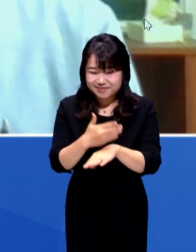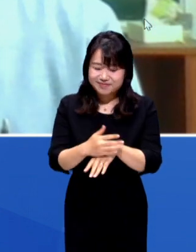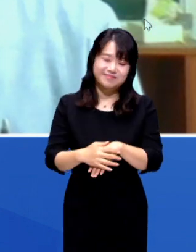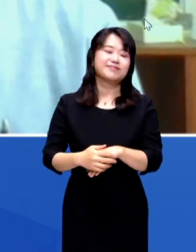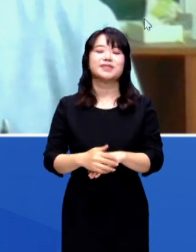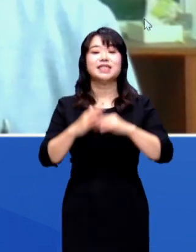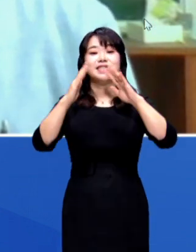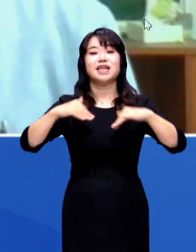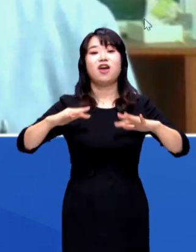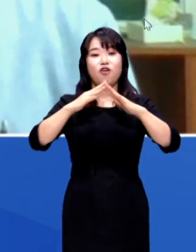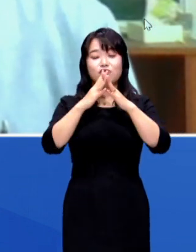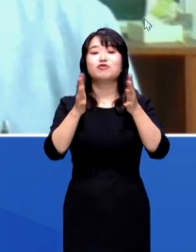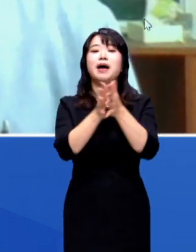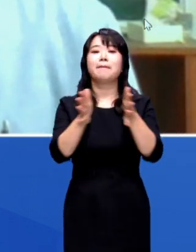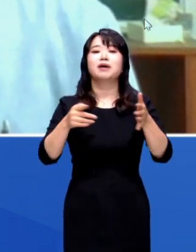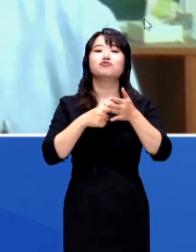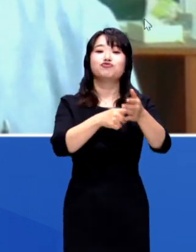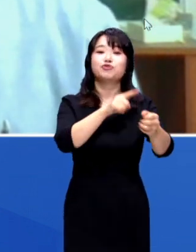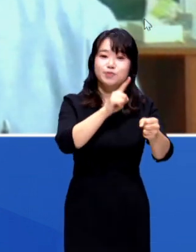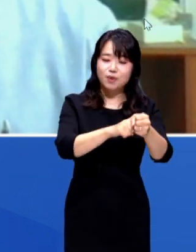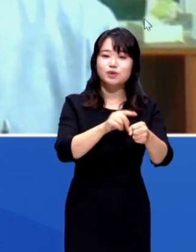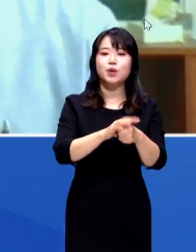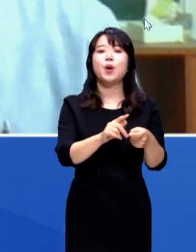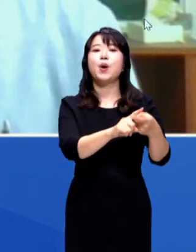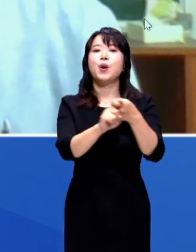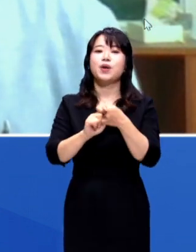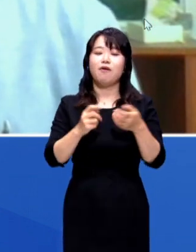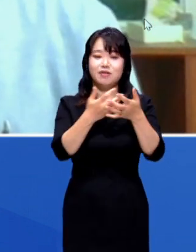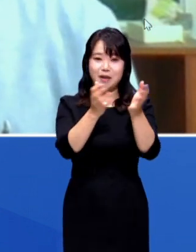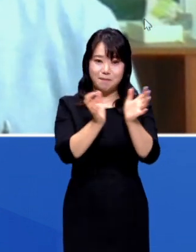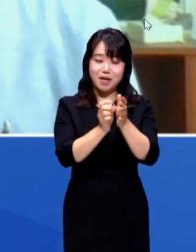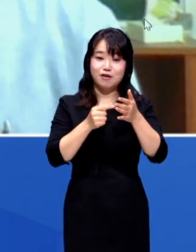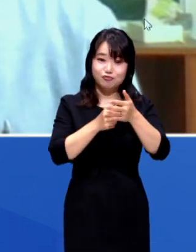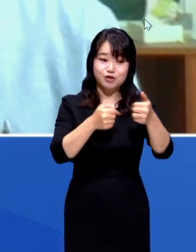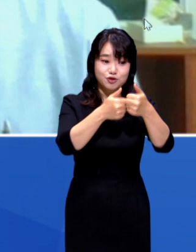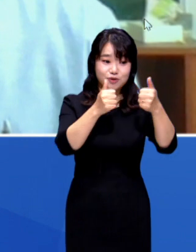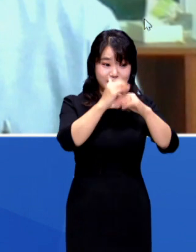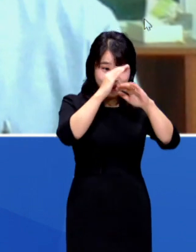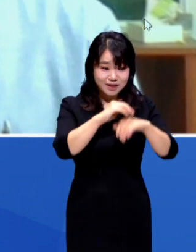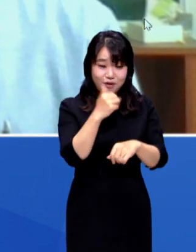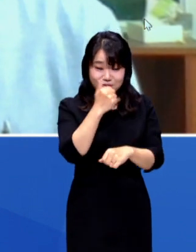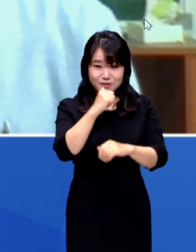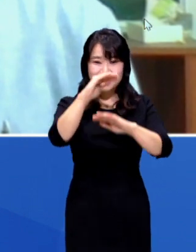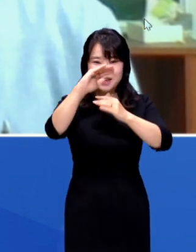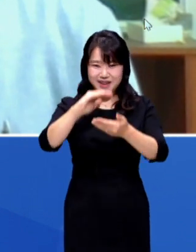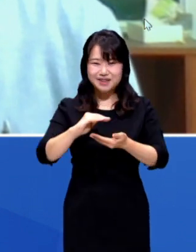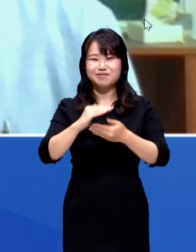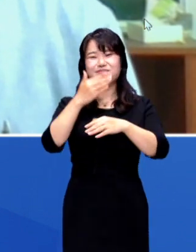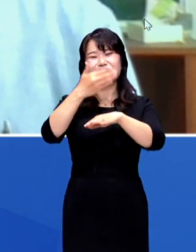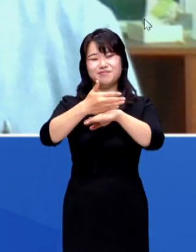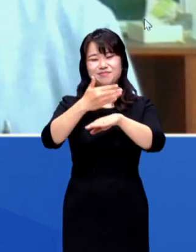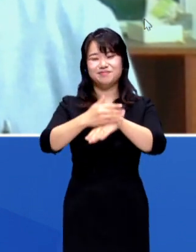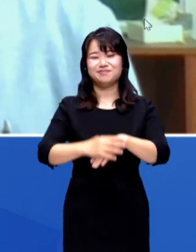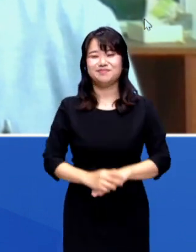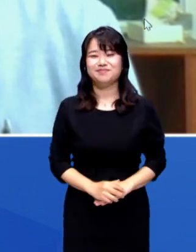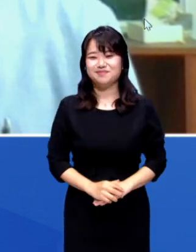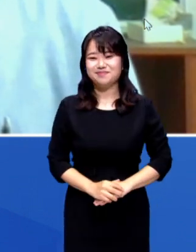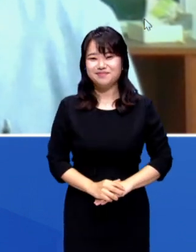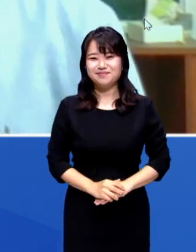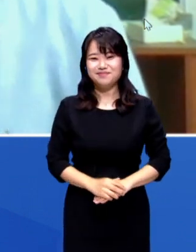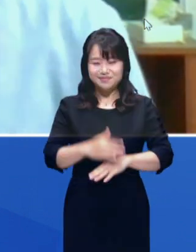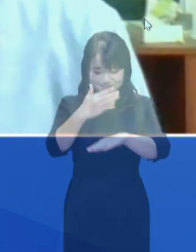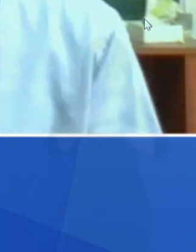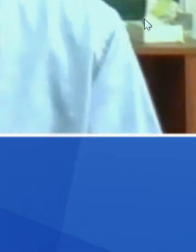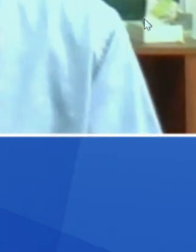재건축 아파트 추진을 위해 결성된 재건축연합회 추진위원회 입장에 대해 자세히 들어봤습니다. 오늘 말씀 감사합니다.